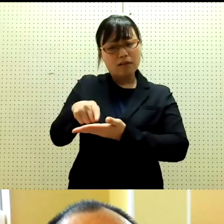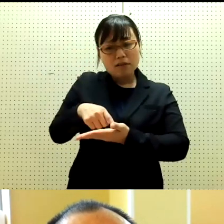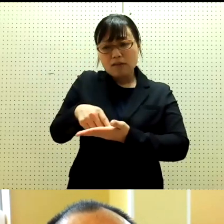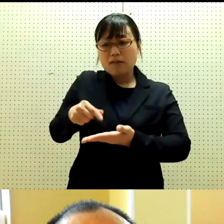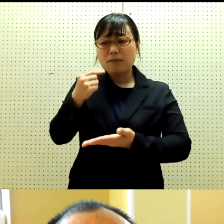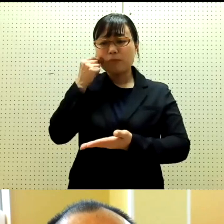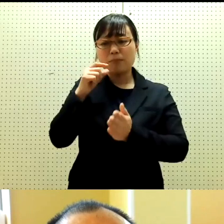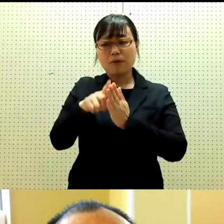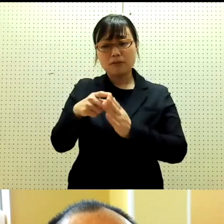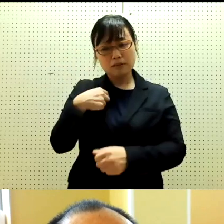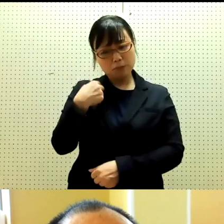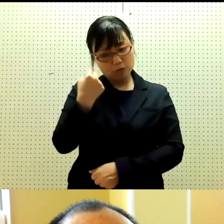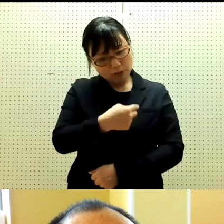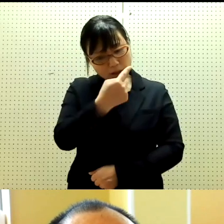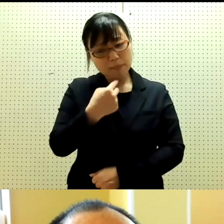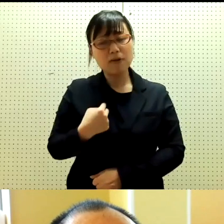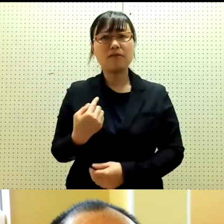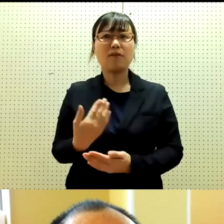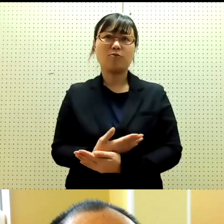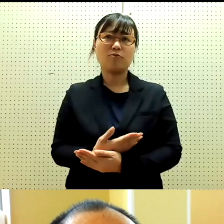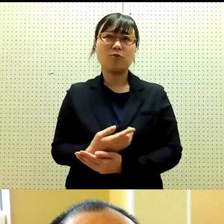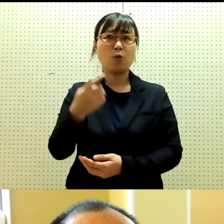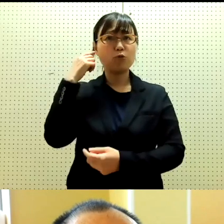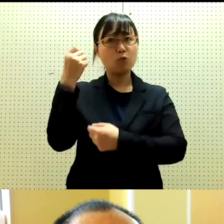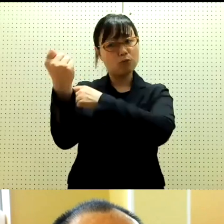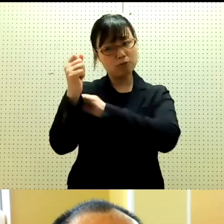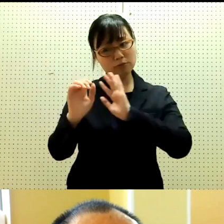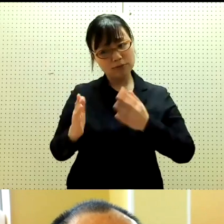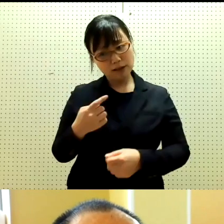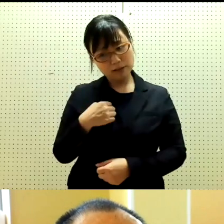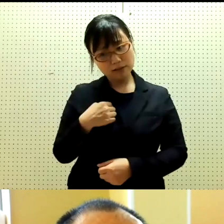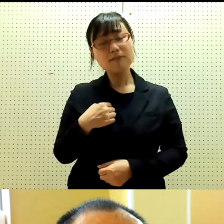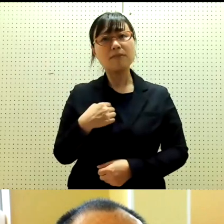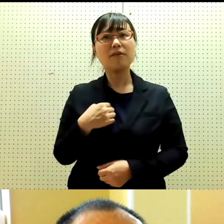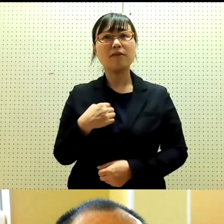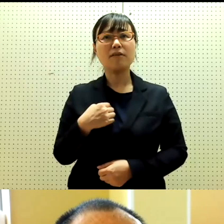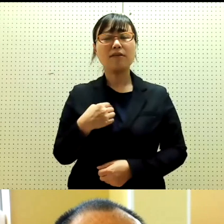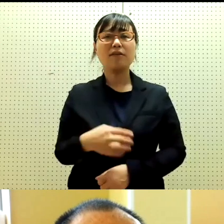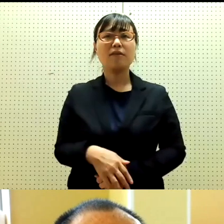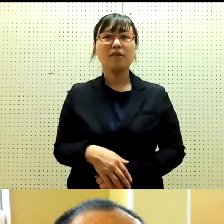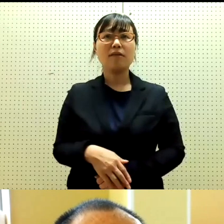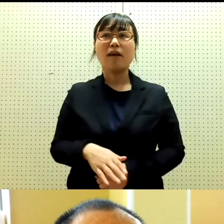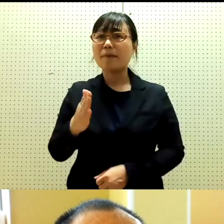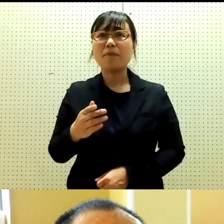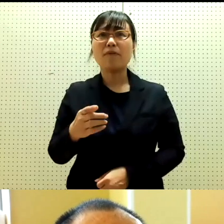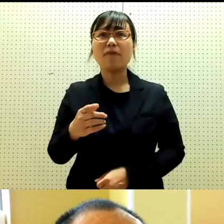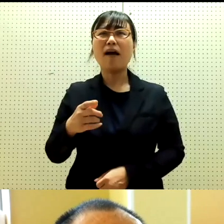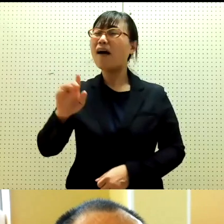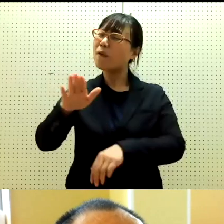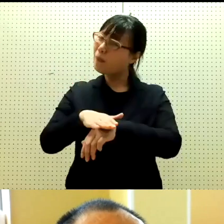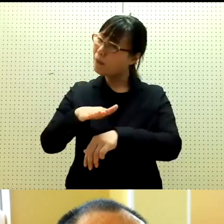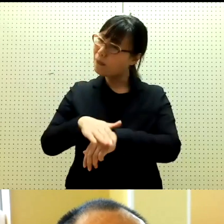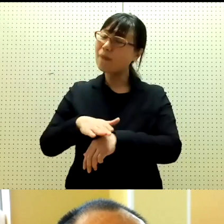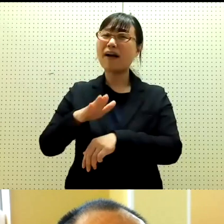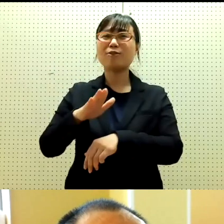ねもうちょっとするといややり方が悪かっただけかもしれないとか、僕はそれに向いてないかもしれないとか、